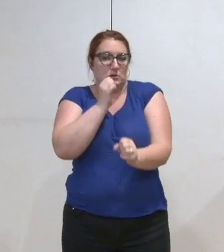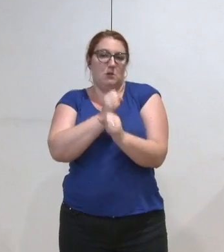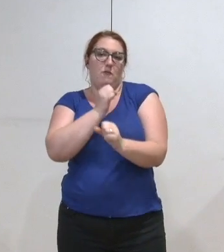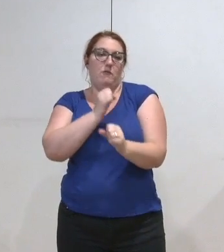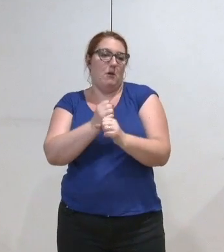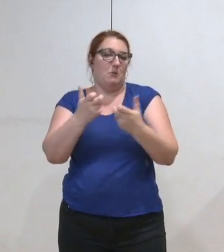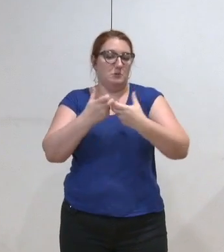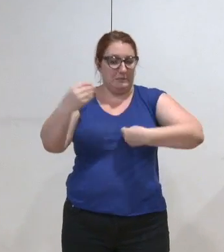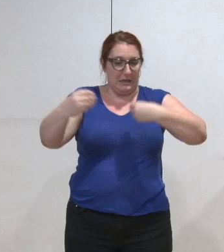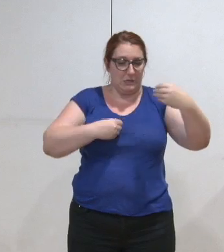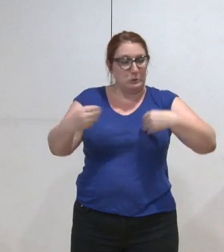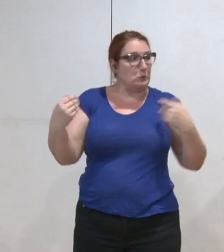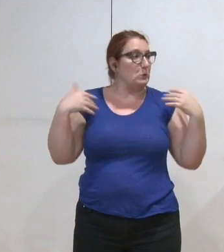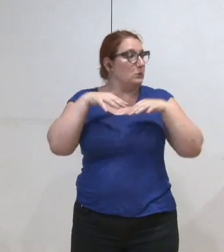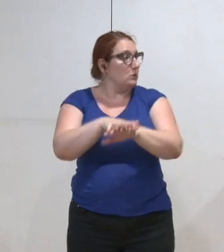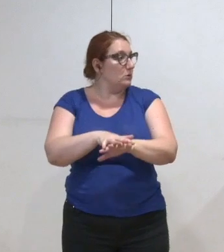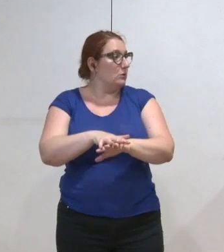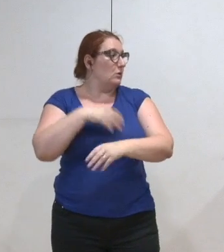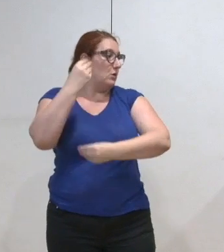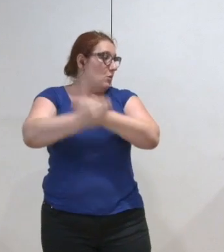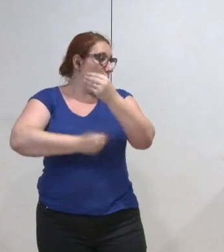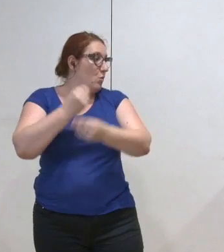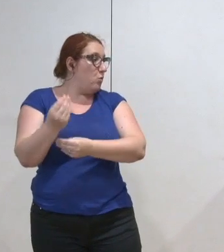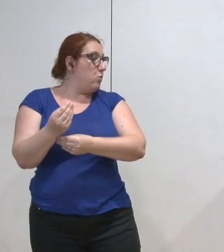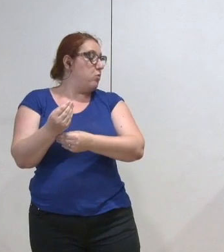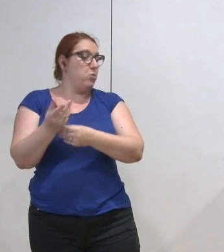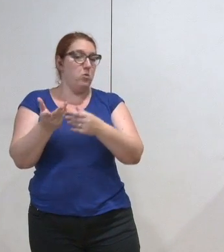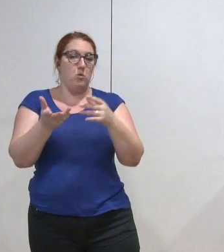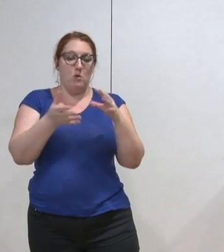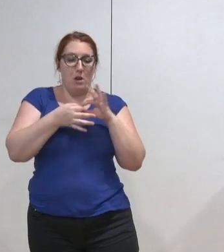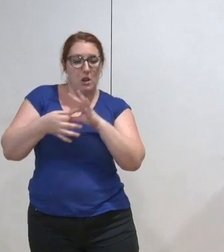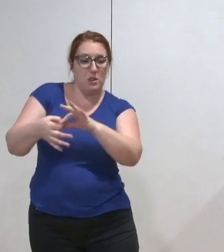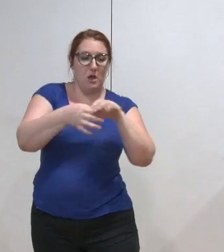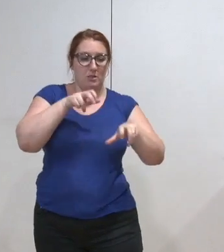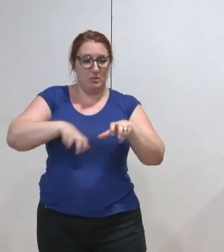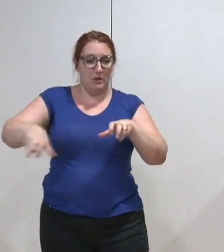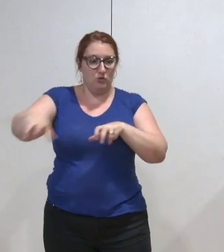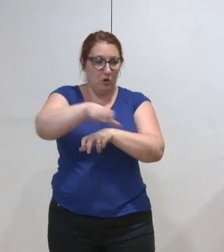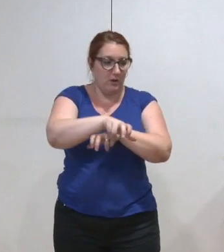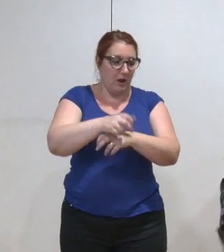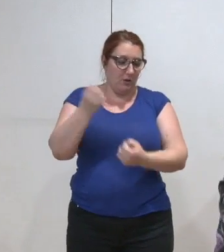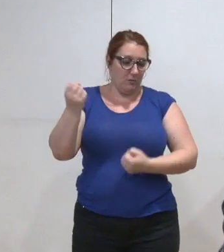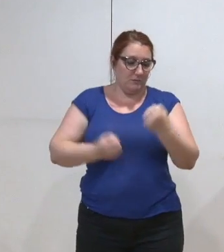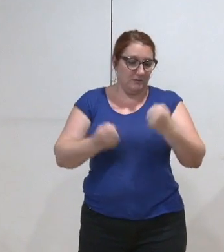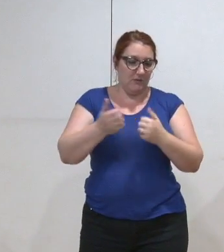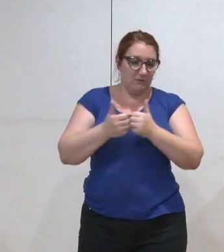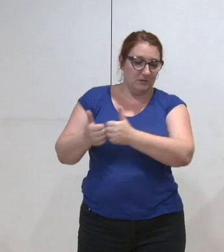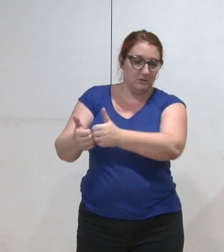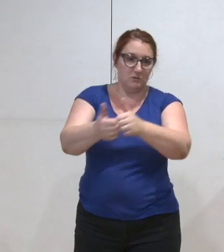de direction mais également en terme de lien territorial et de façon d'aborder les les services